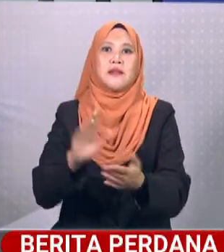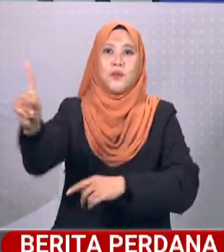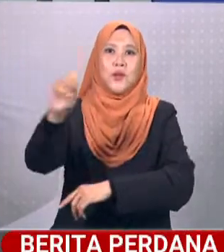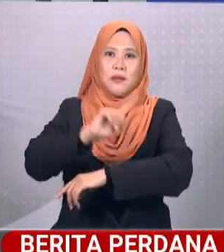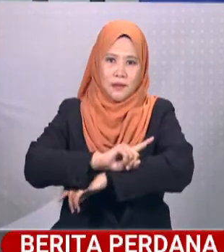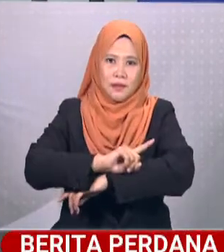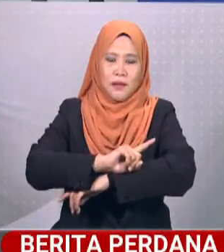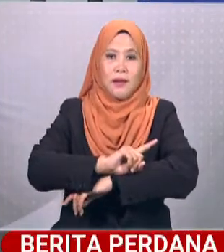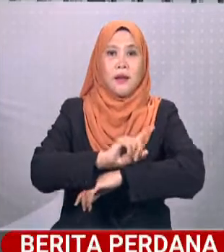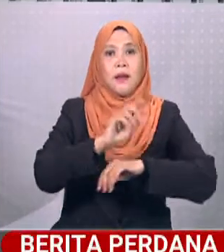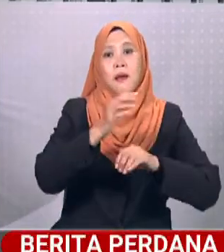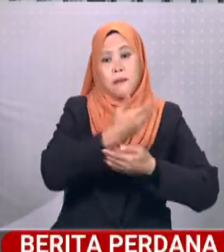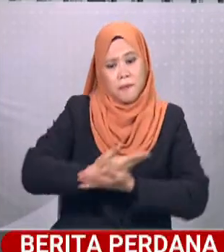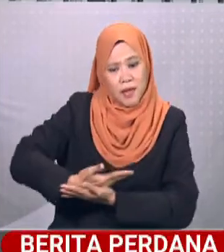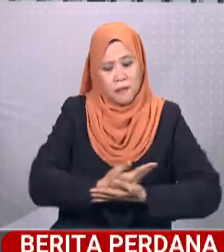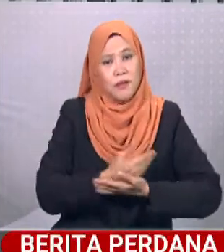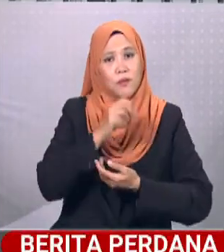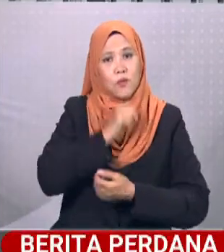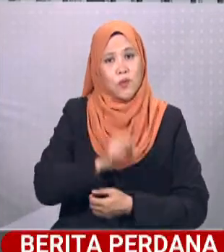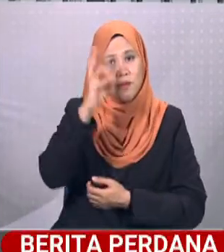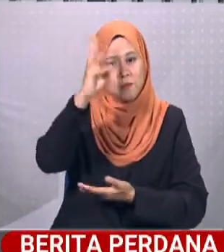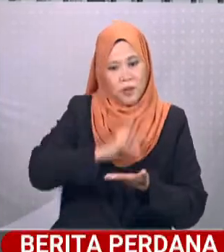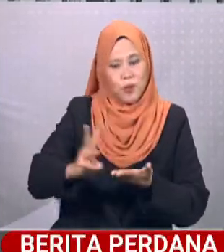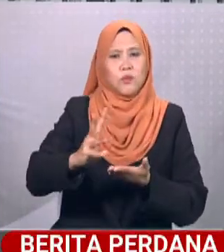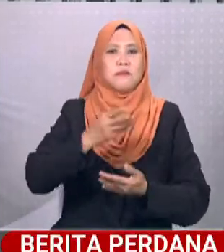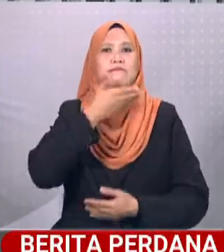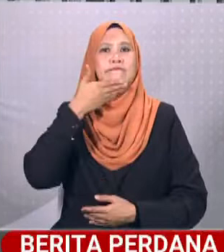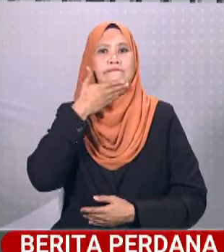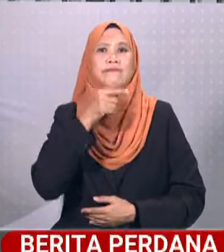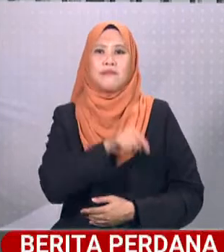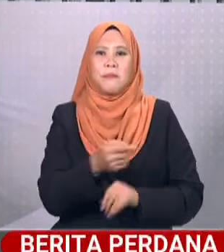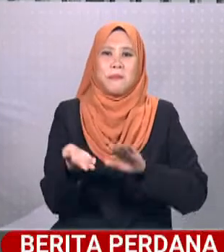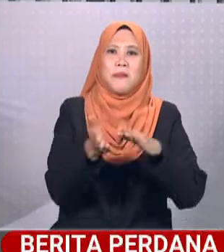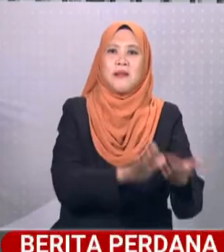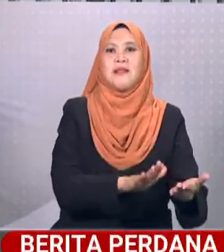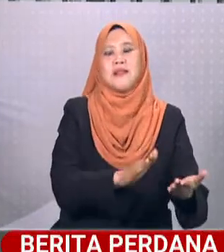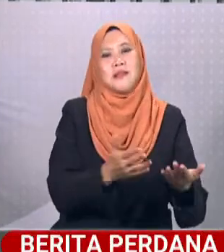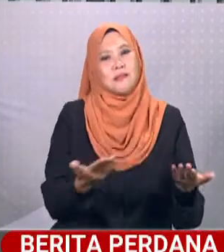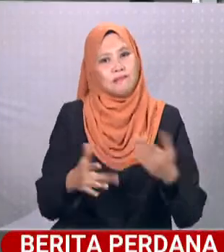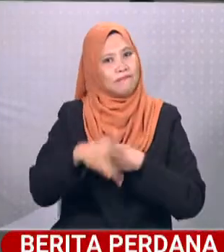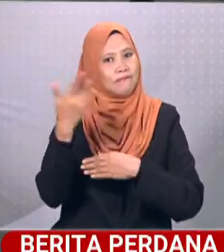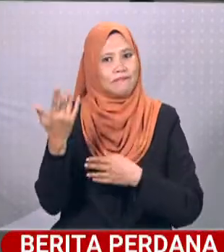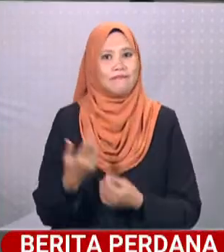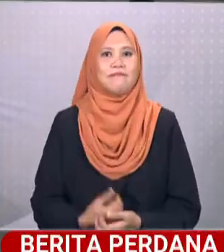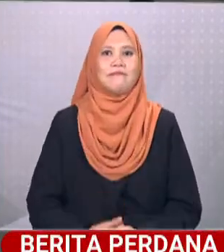sehari. Manakala bayi berusia 6 minggu antara korban termuda virus berkenaan di dunia.